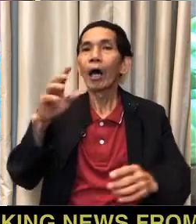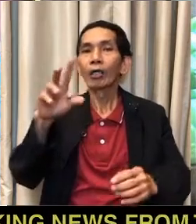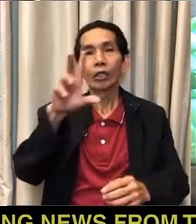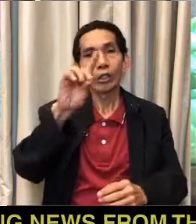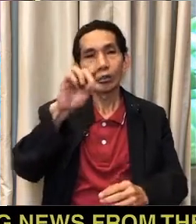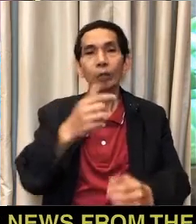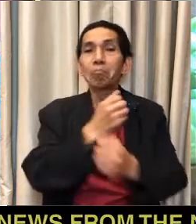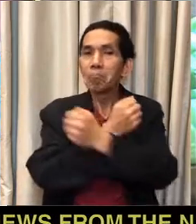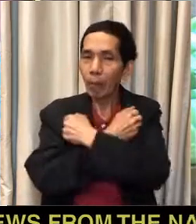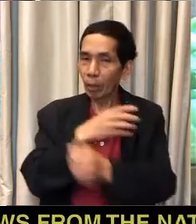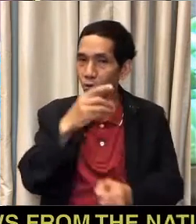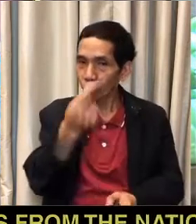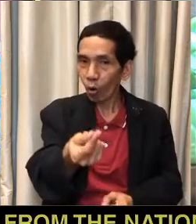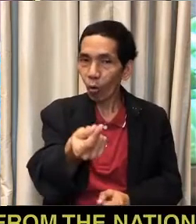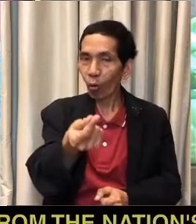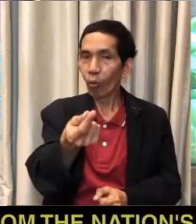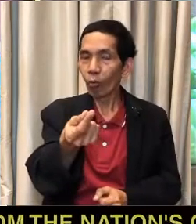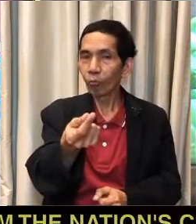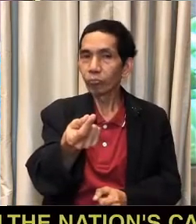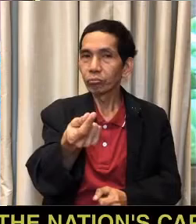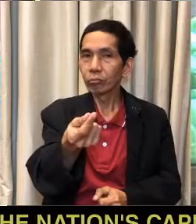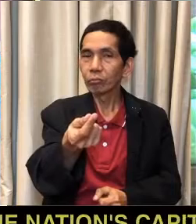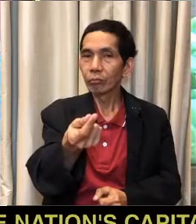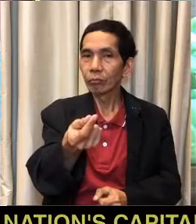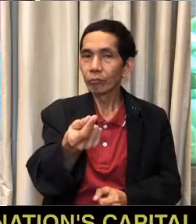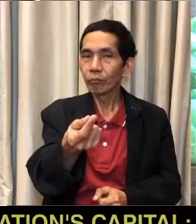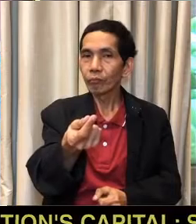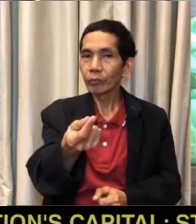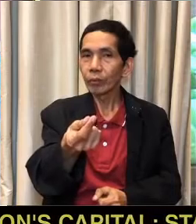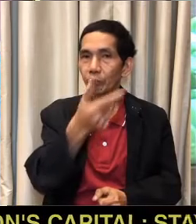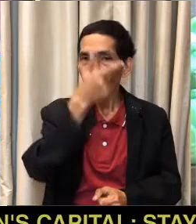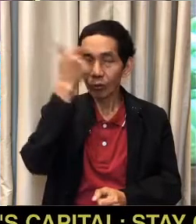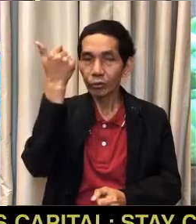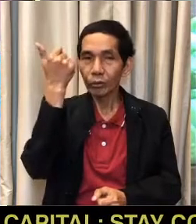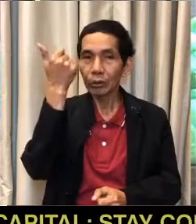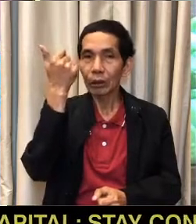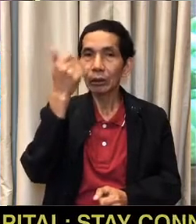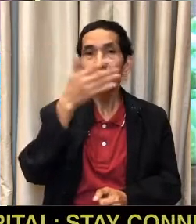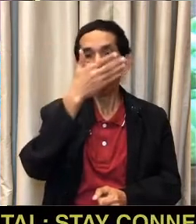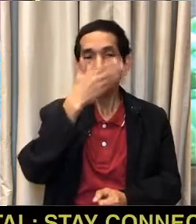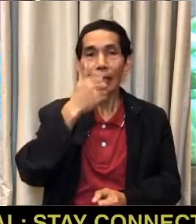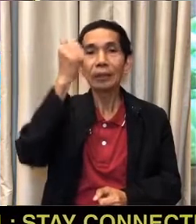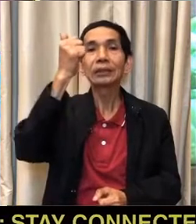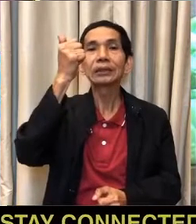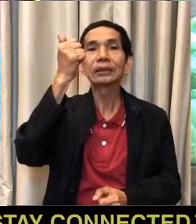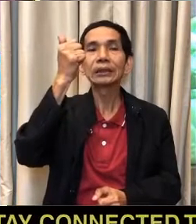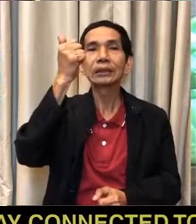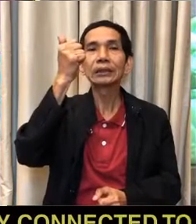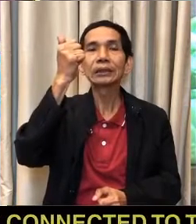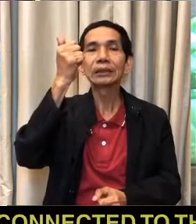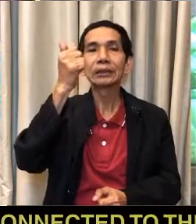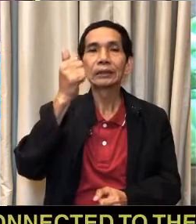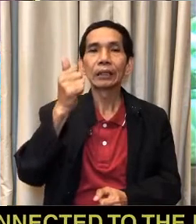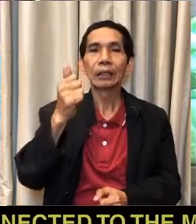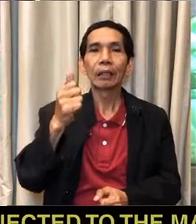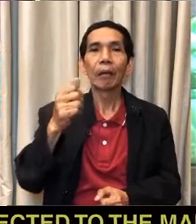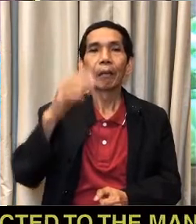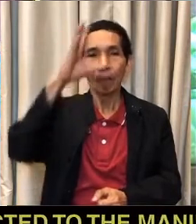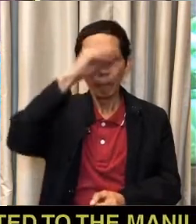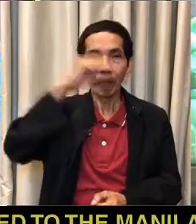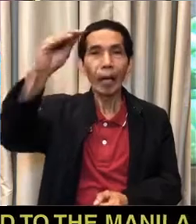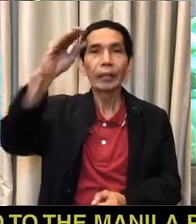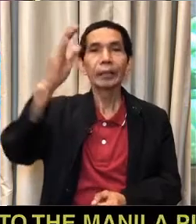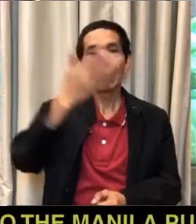mamahalin. Oh, ayan na. Mo dalang the best ano? Loyal ano? Ah, man's best